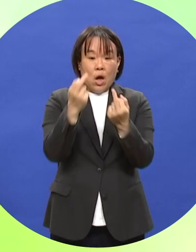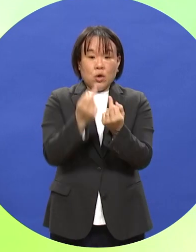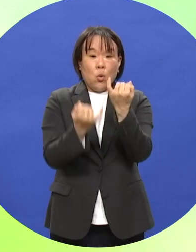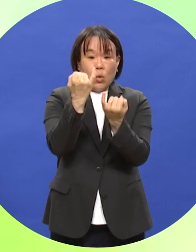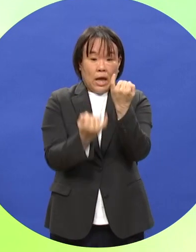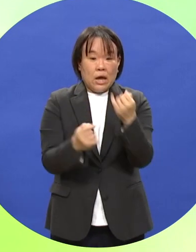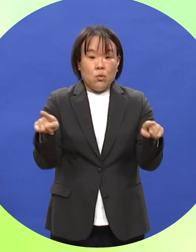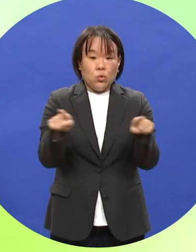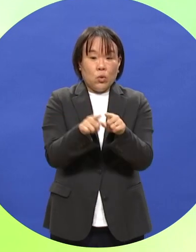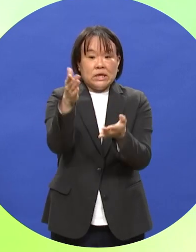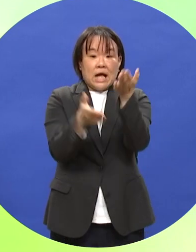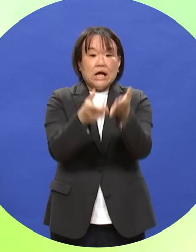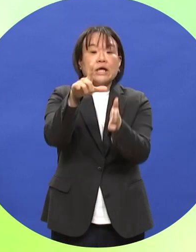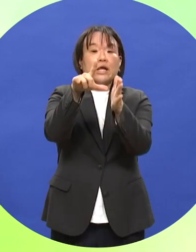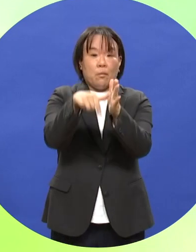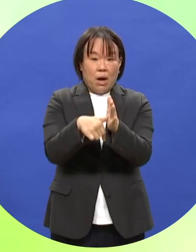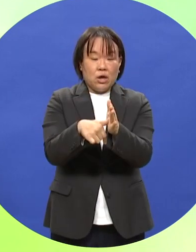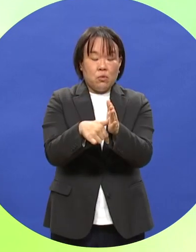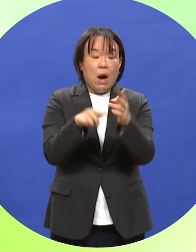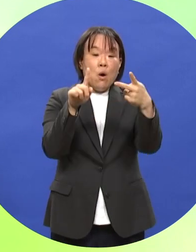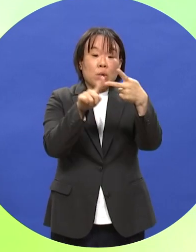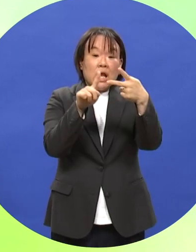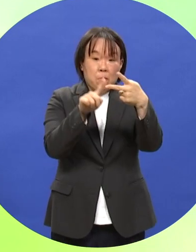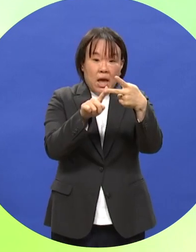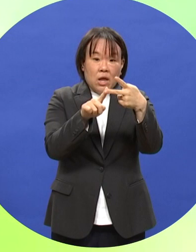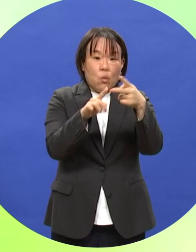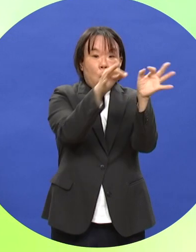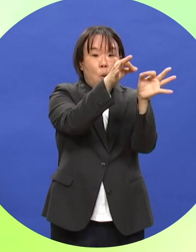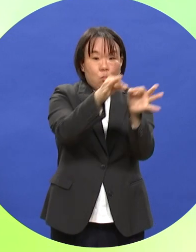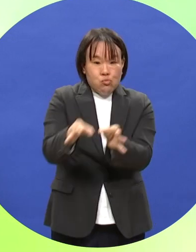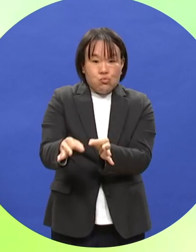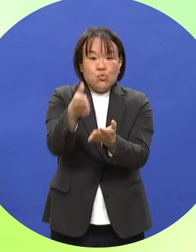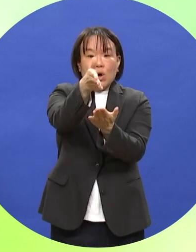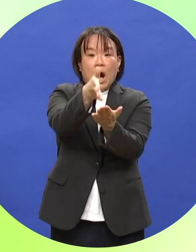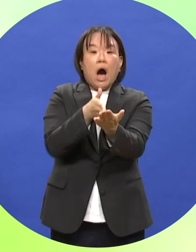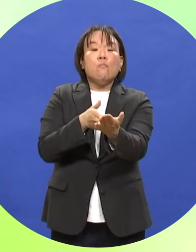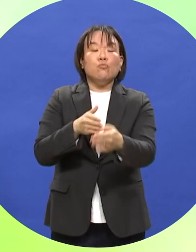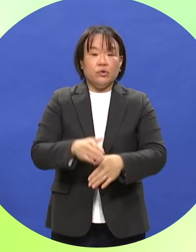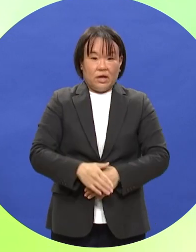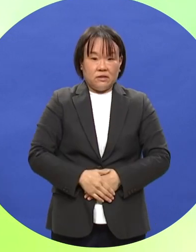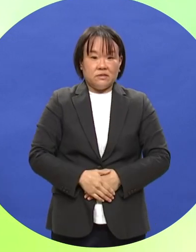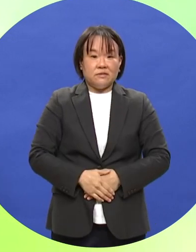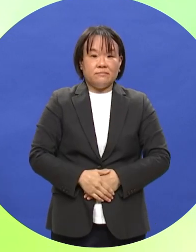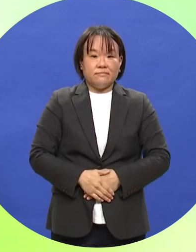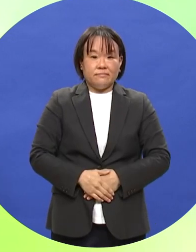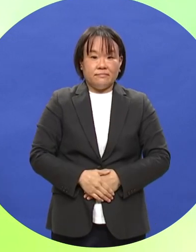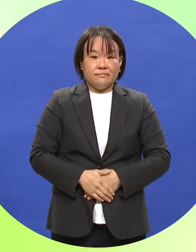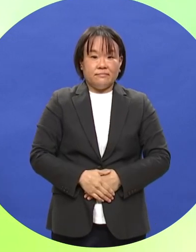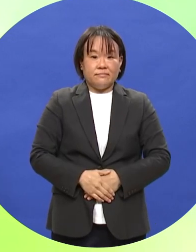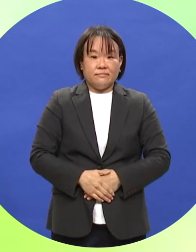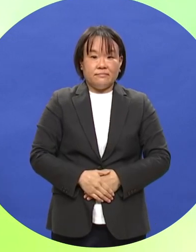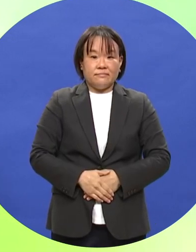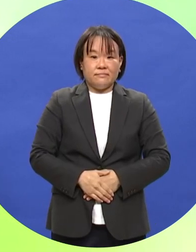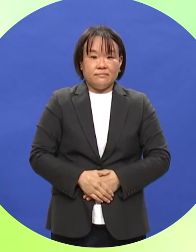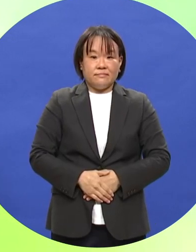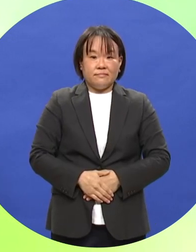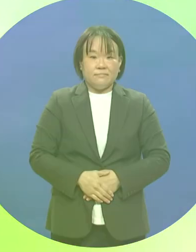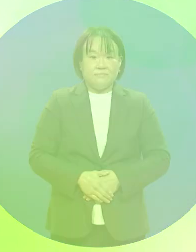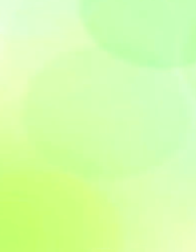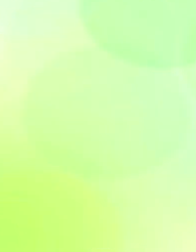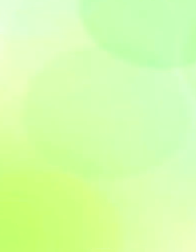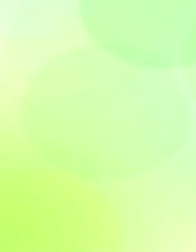兄弟を同時に預けた場合は、2人目のお子さんの謝礼金は半額となります。